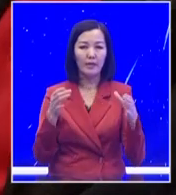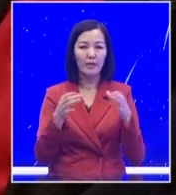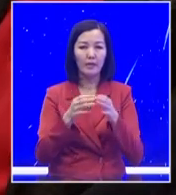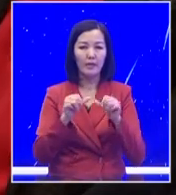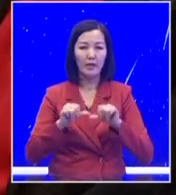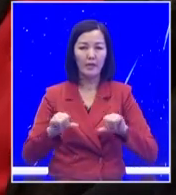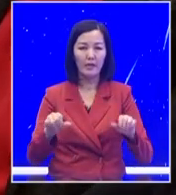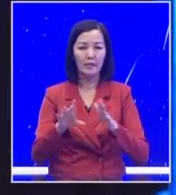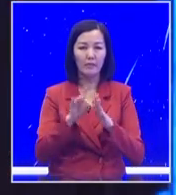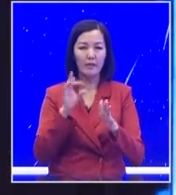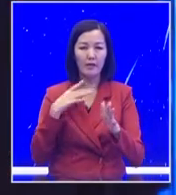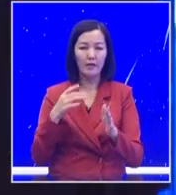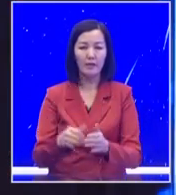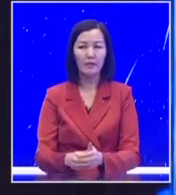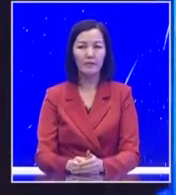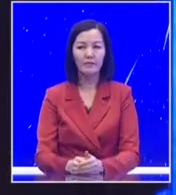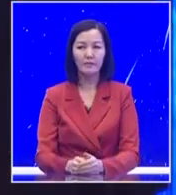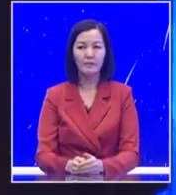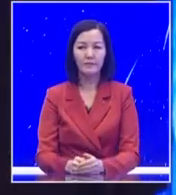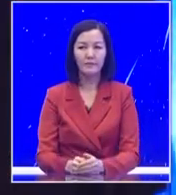қазылар алқасы бағалады.